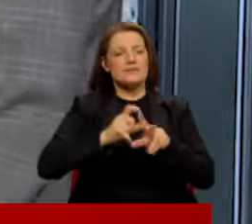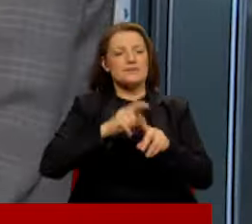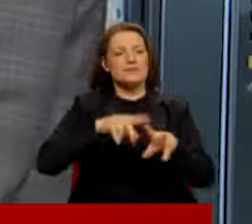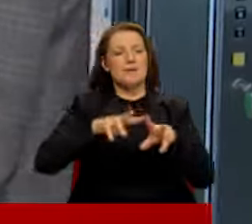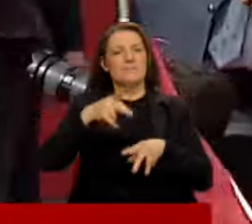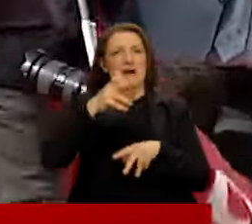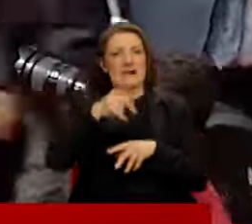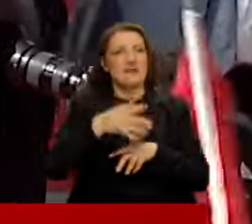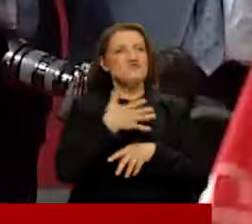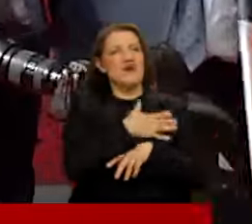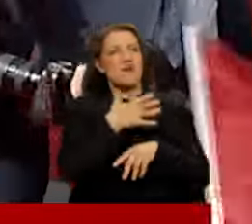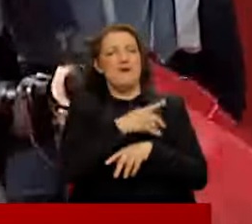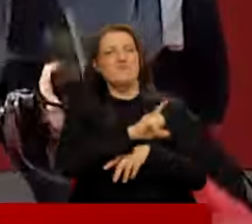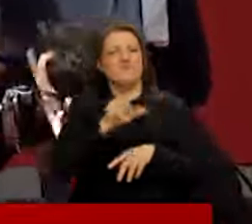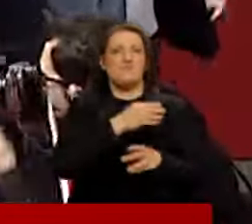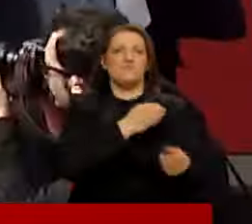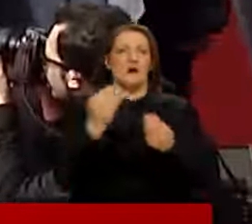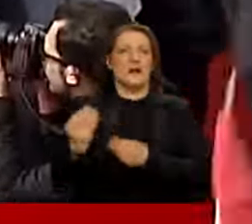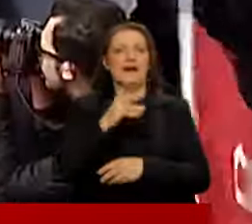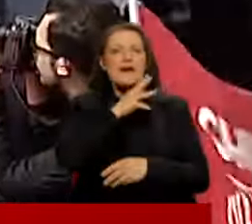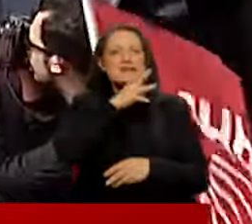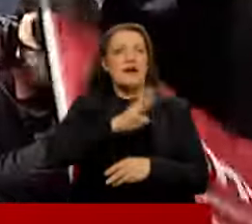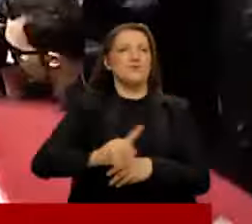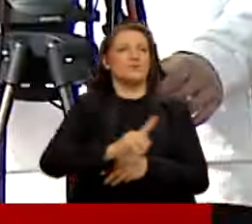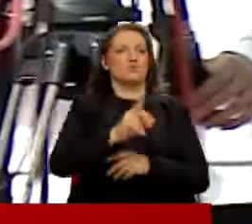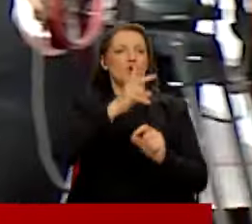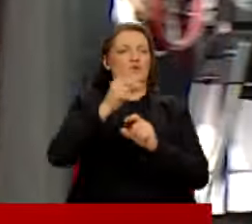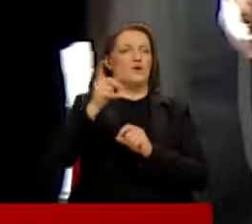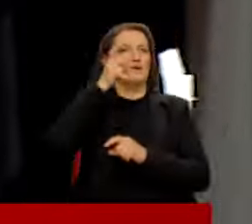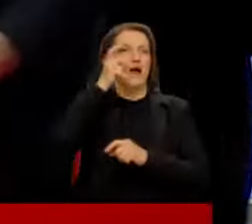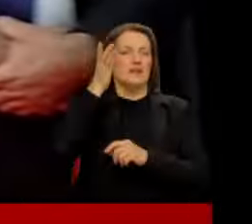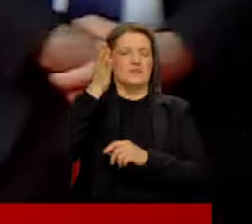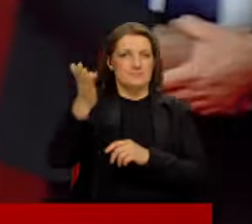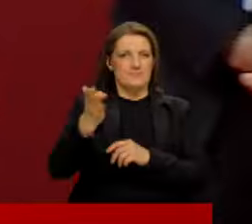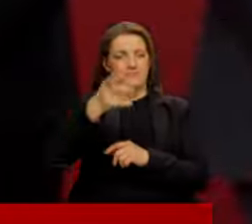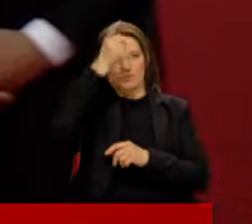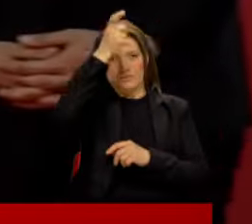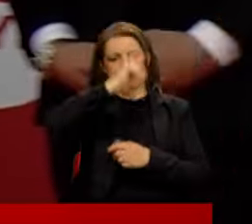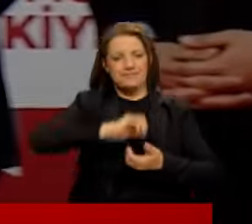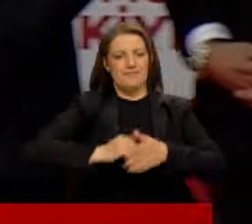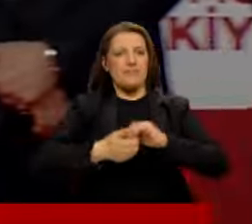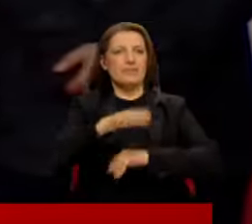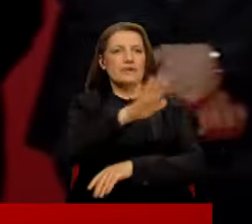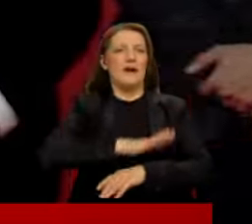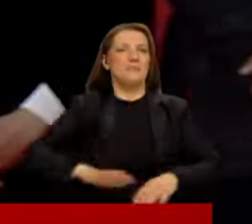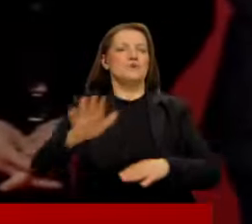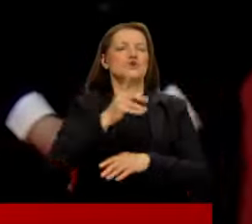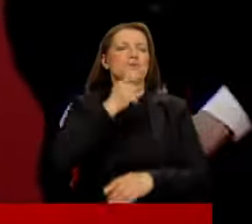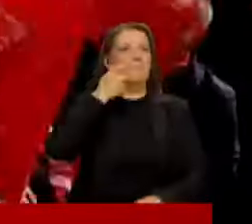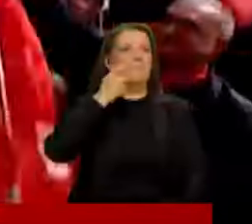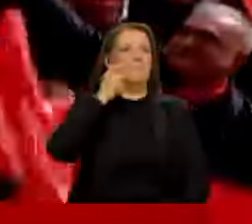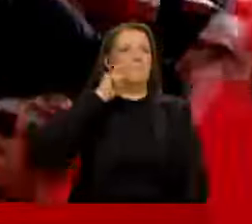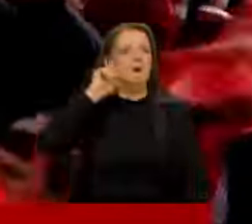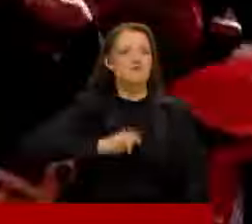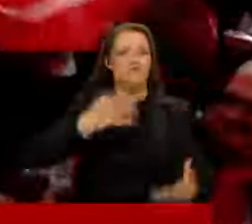üzerinden yüklendiği CHP'den yanıt gecikmedi. Esenyurt'taydı Özgür Özel. Türkiye İttifakı hepinizi mahcup